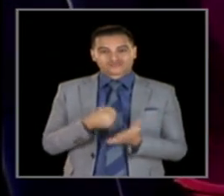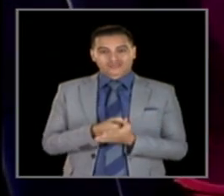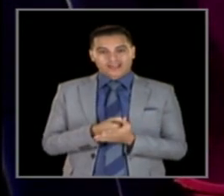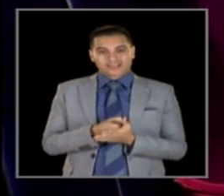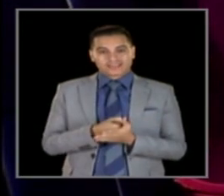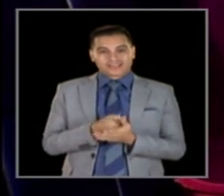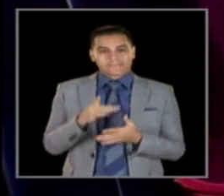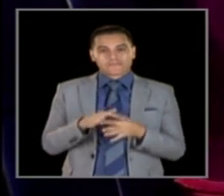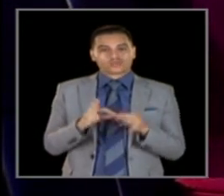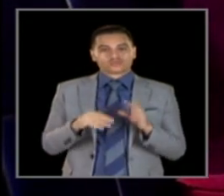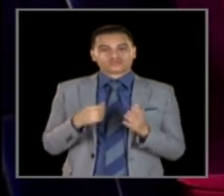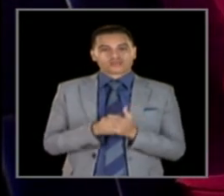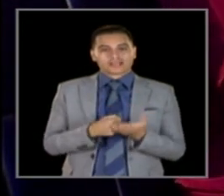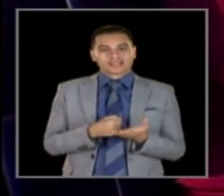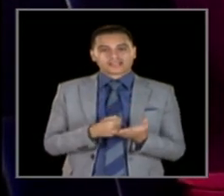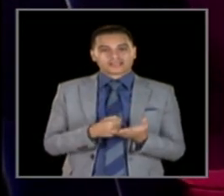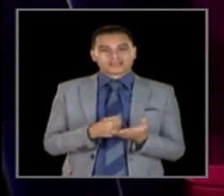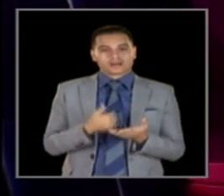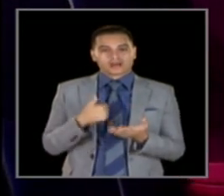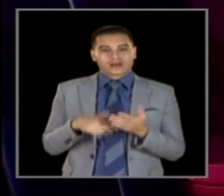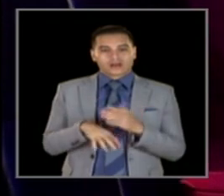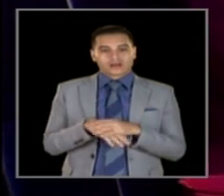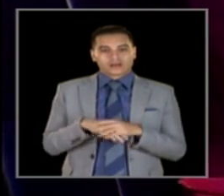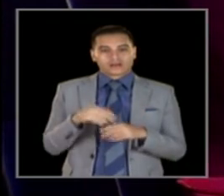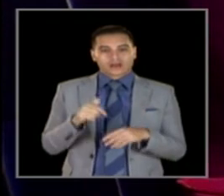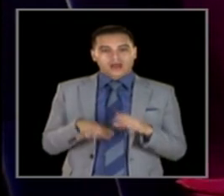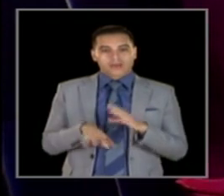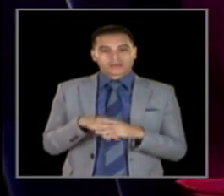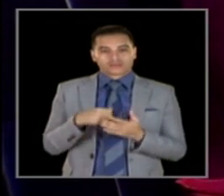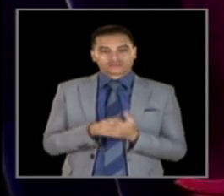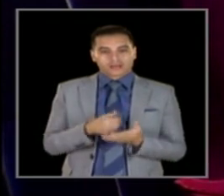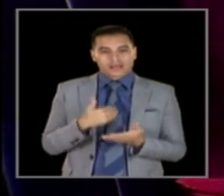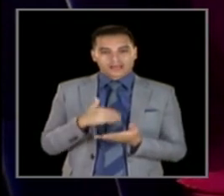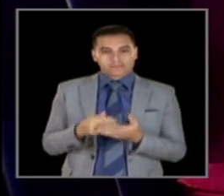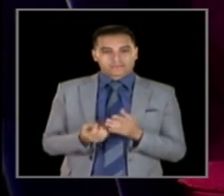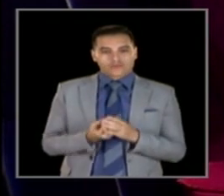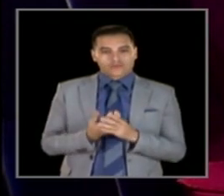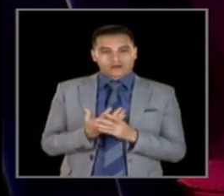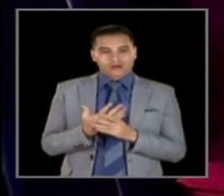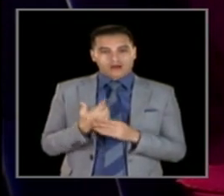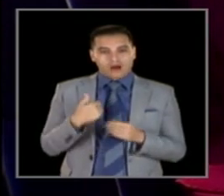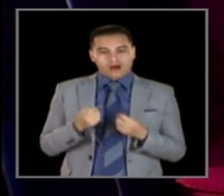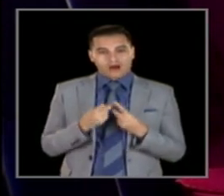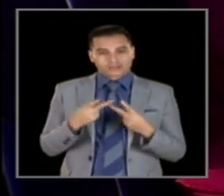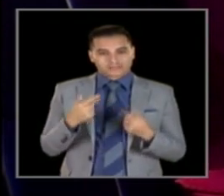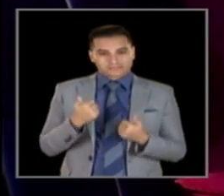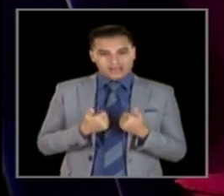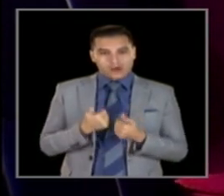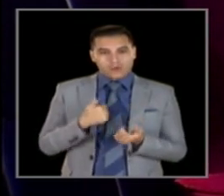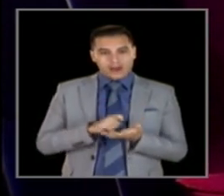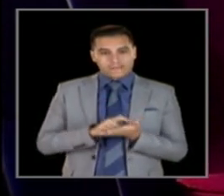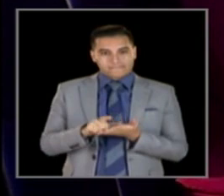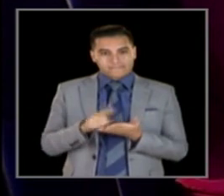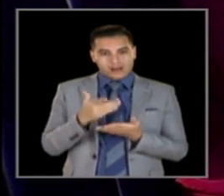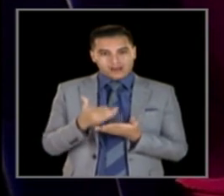تقدير. إيه حكايتها شهادة التقدير دي؟ هو حكاية إن أنا أجي هنا، جت فجأة إن أنا خلصت امتحاناتي وبعت